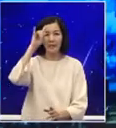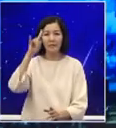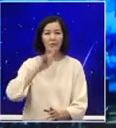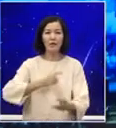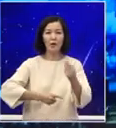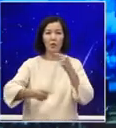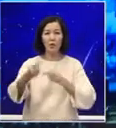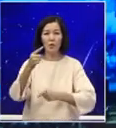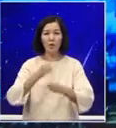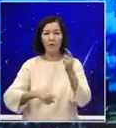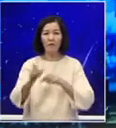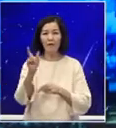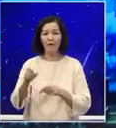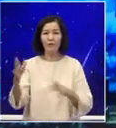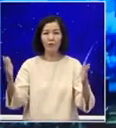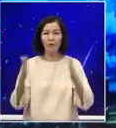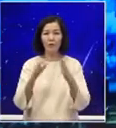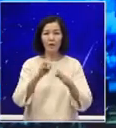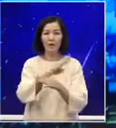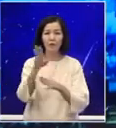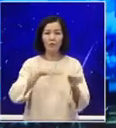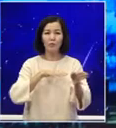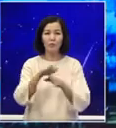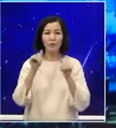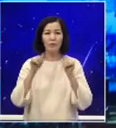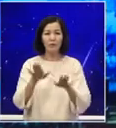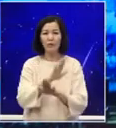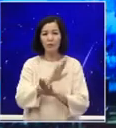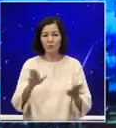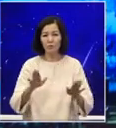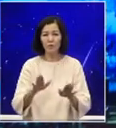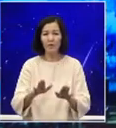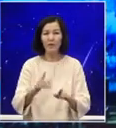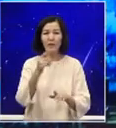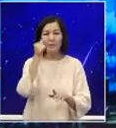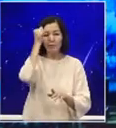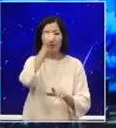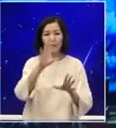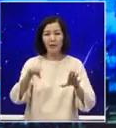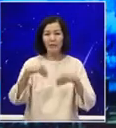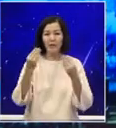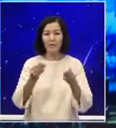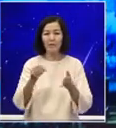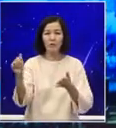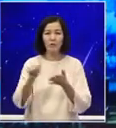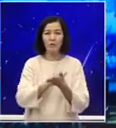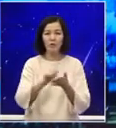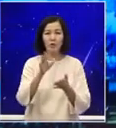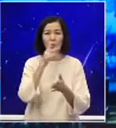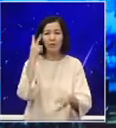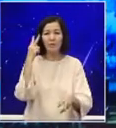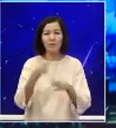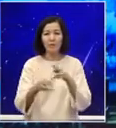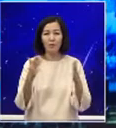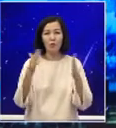Отанға оралған қандастарды баспанамен қамту толық шешімін тапқан жоқ. Оларға бір жылға берілетін қандас құжатының мерзімі біткенше